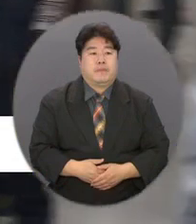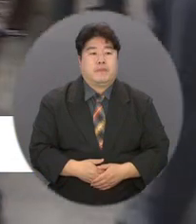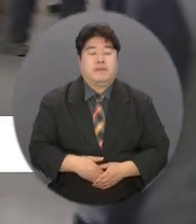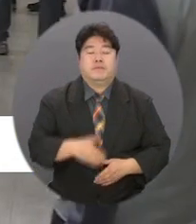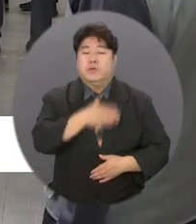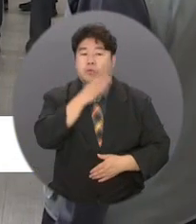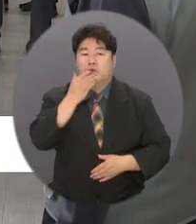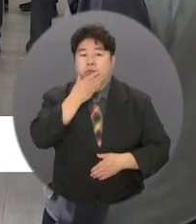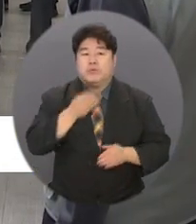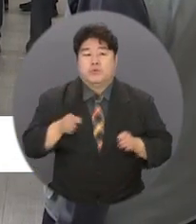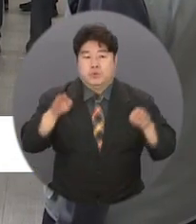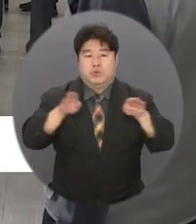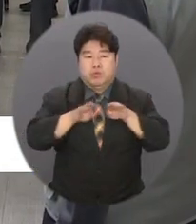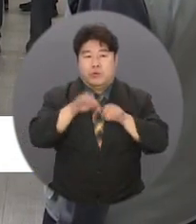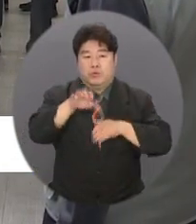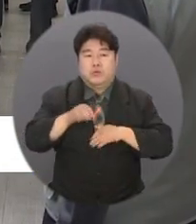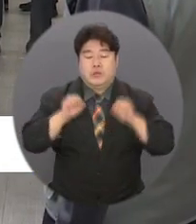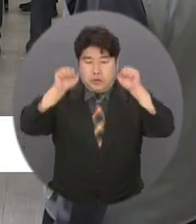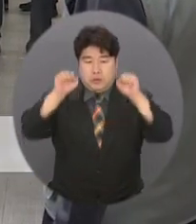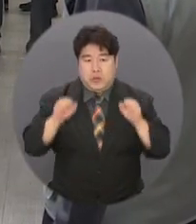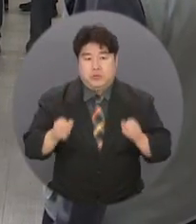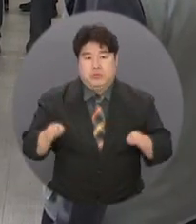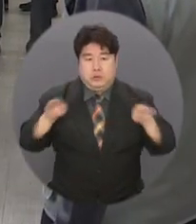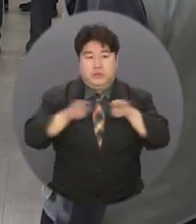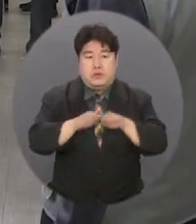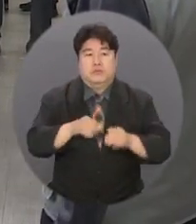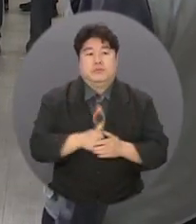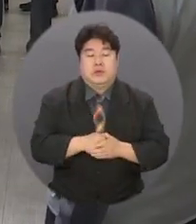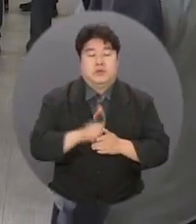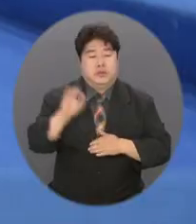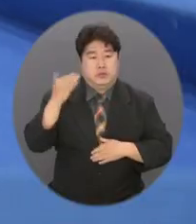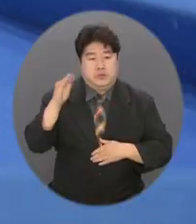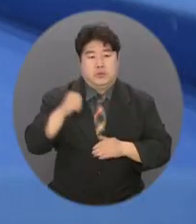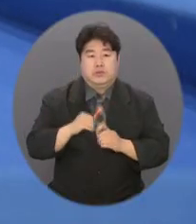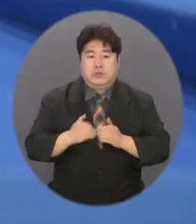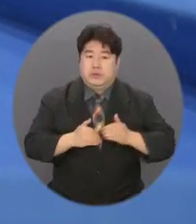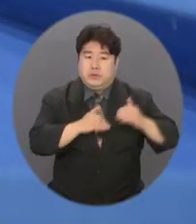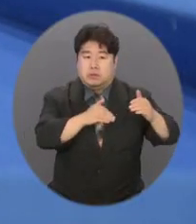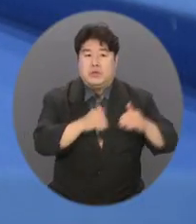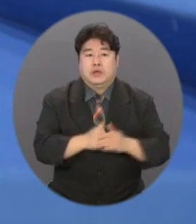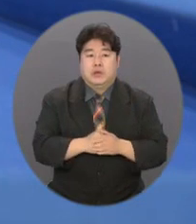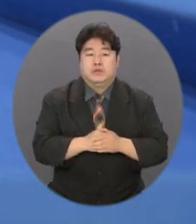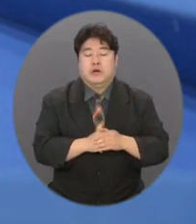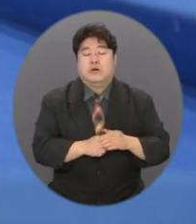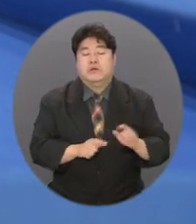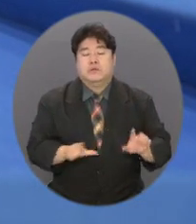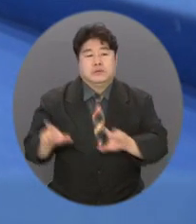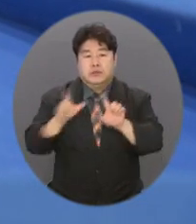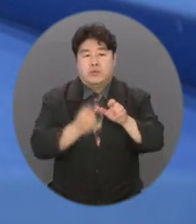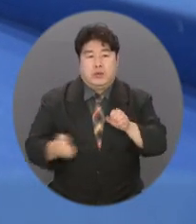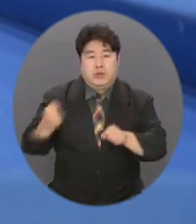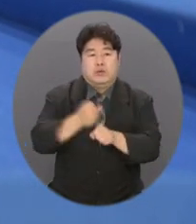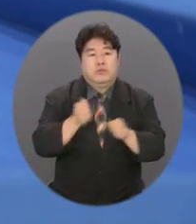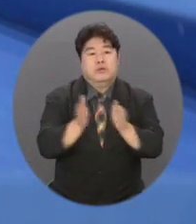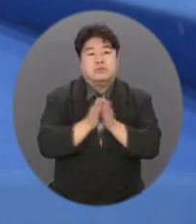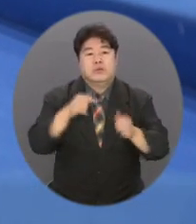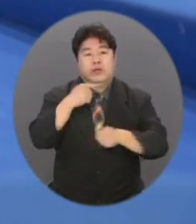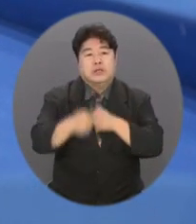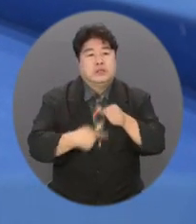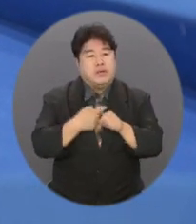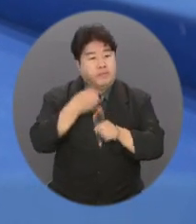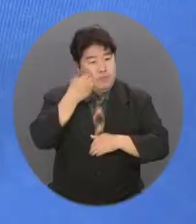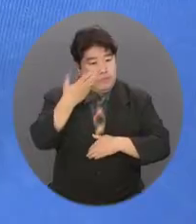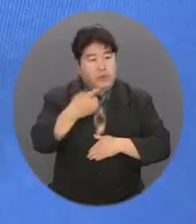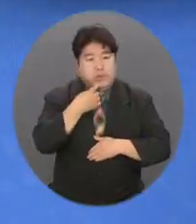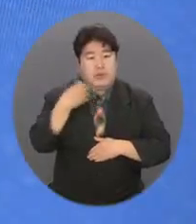노인 복지가 한켠에 마련된 체육 시설입니다 최근 단계적 일상 해보기 시작되면서 1년 8개월여 만에